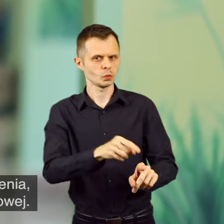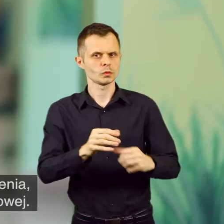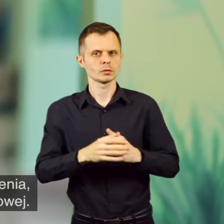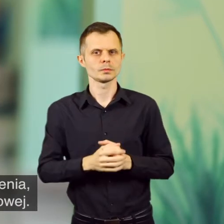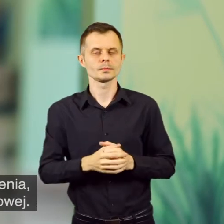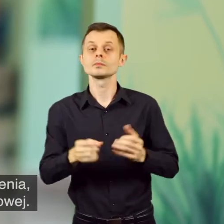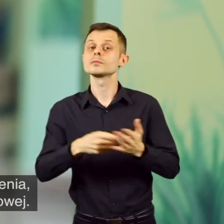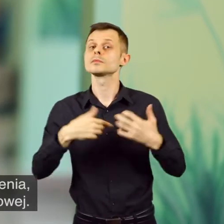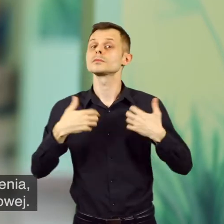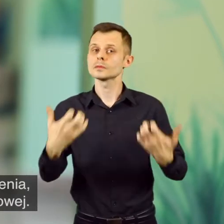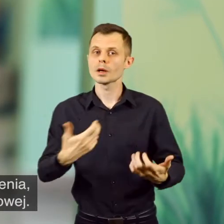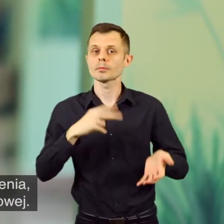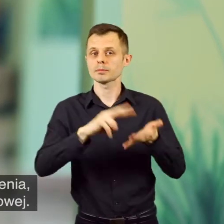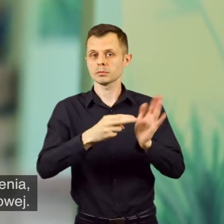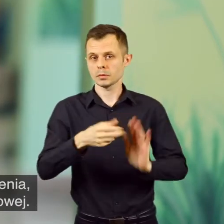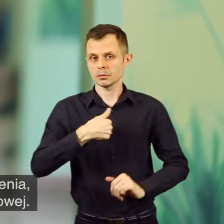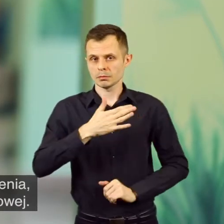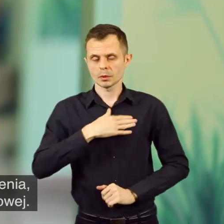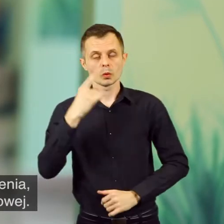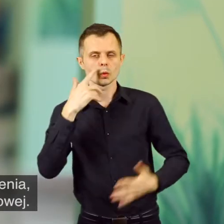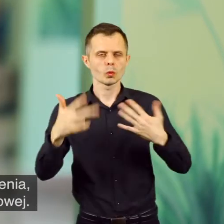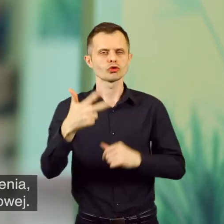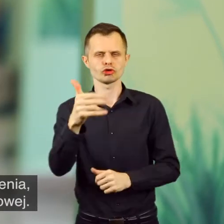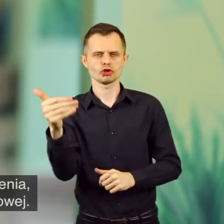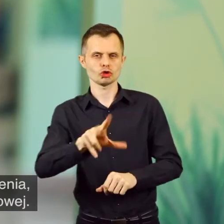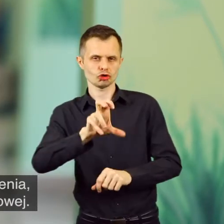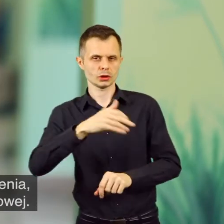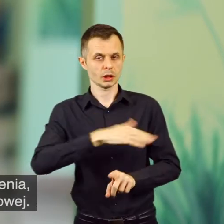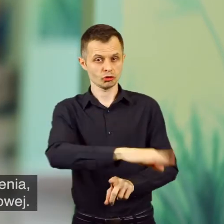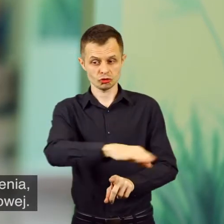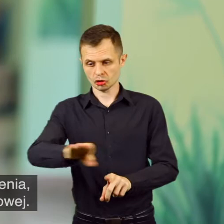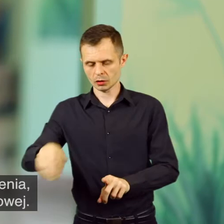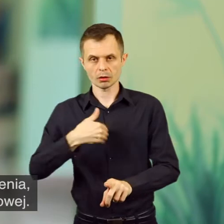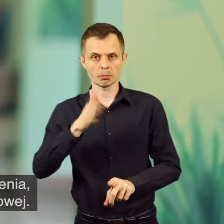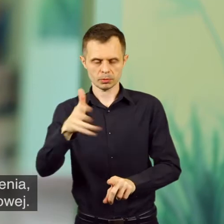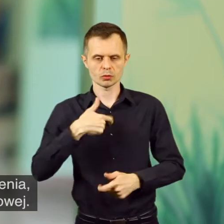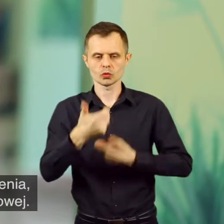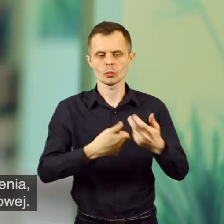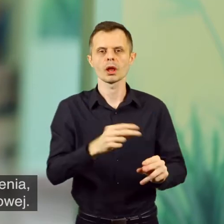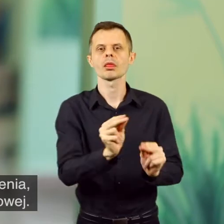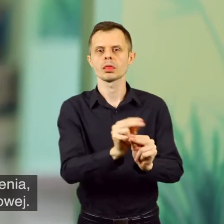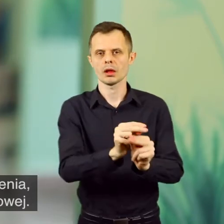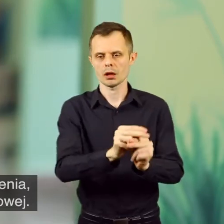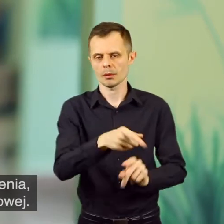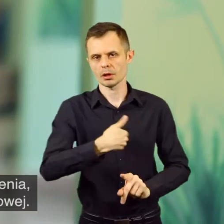też planujemy, że około 3300 dzieci będzie poddanych terapii